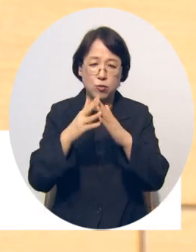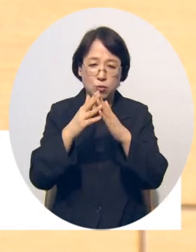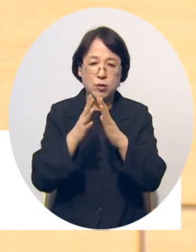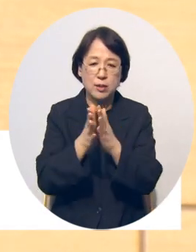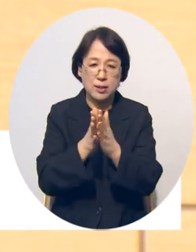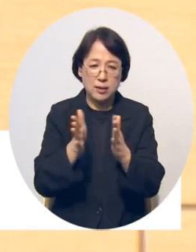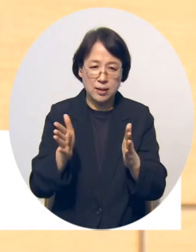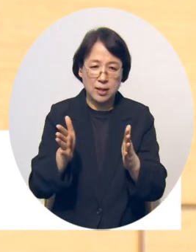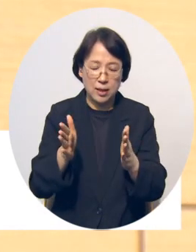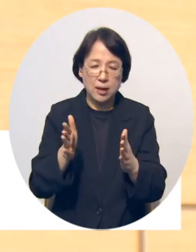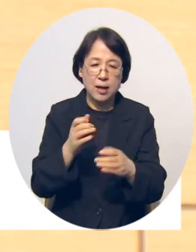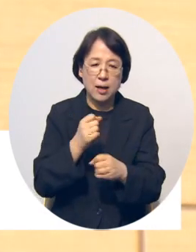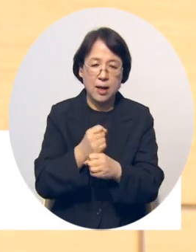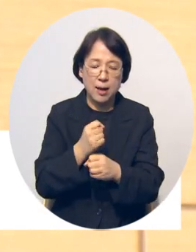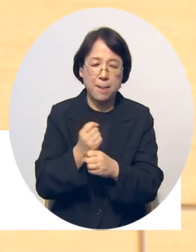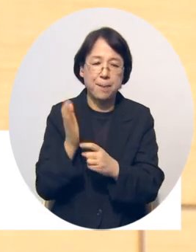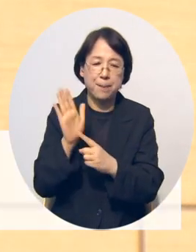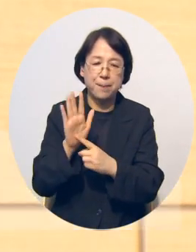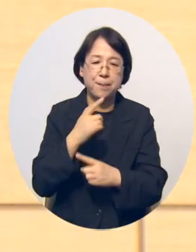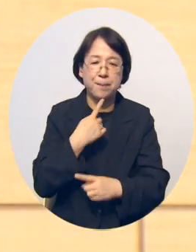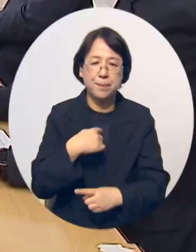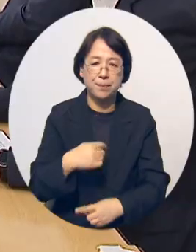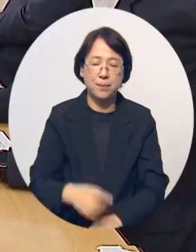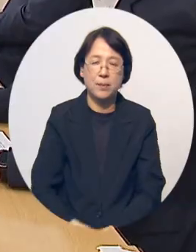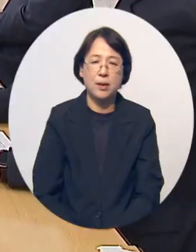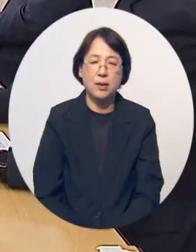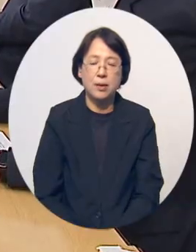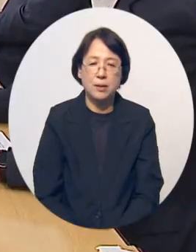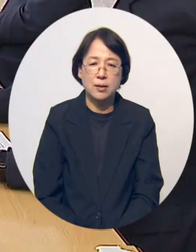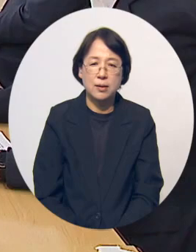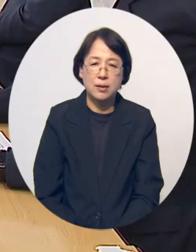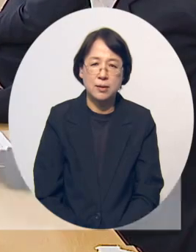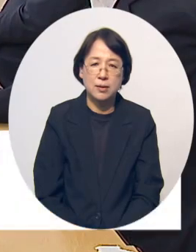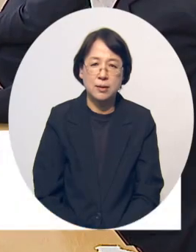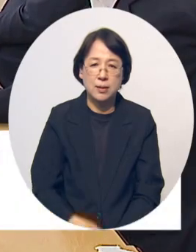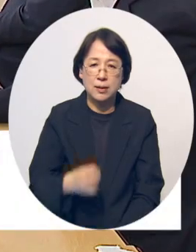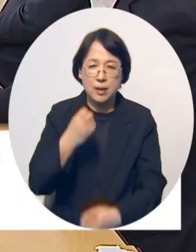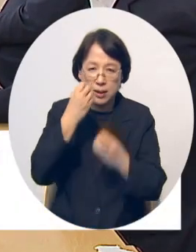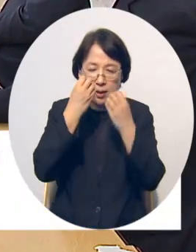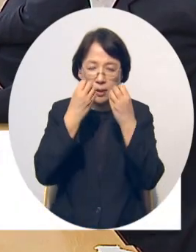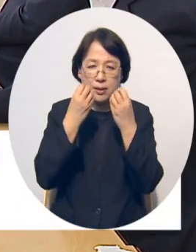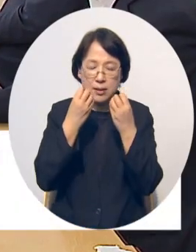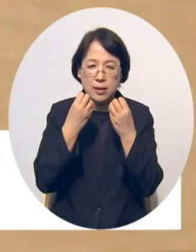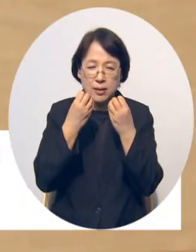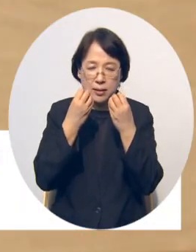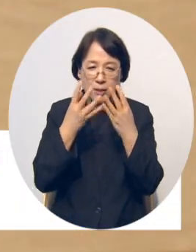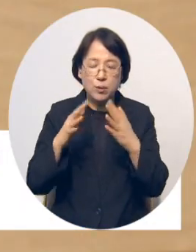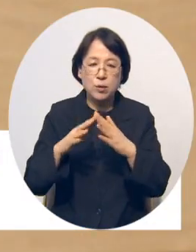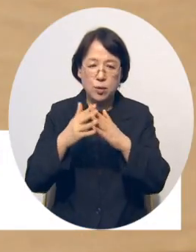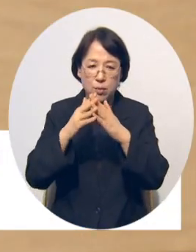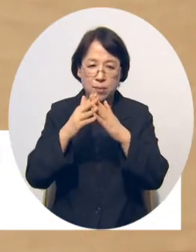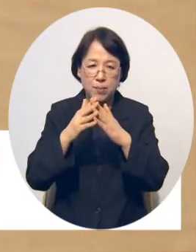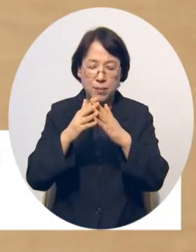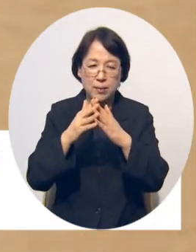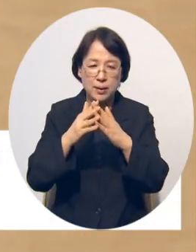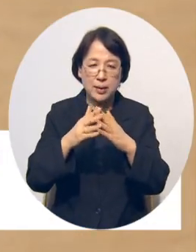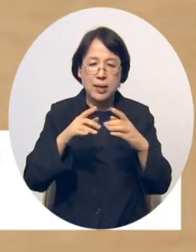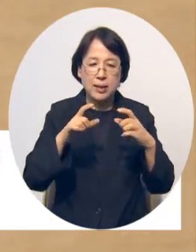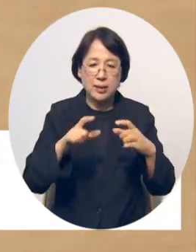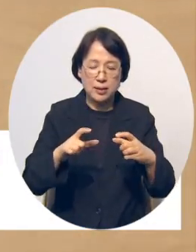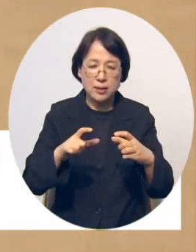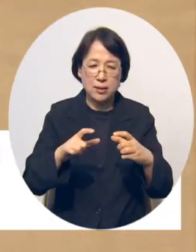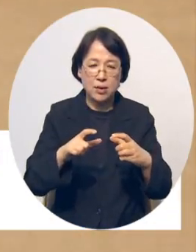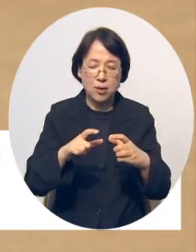도입도 발표한 바가 있습니다. 그러면서 재정비 촉진지구 지정 문턱을 낮추고 용적률